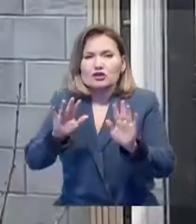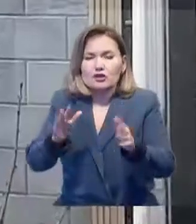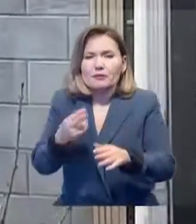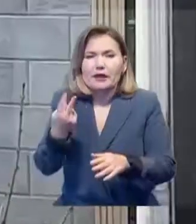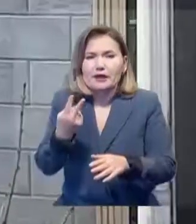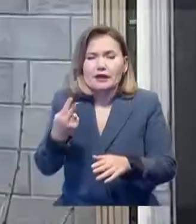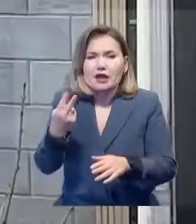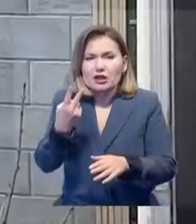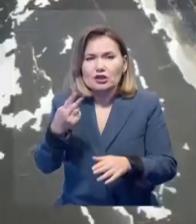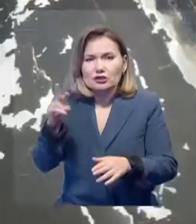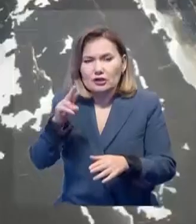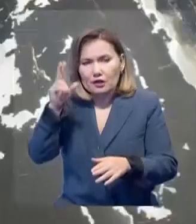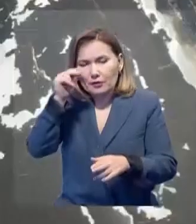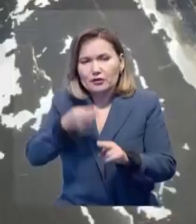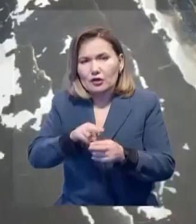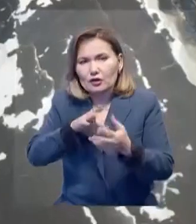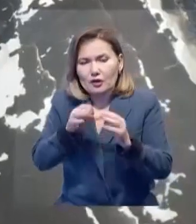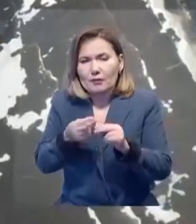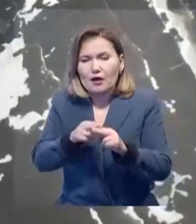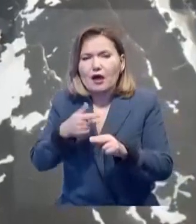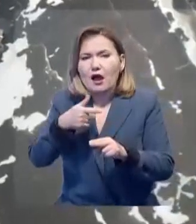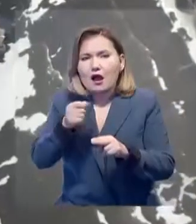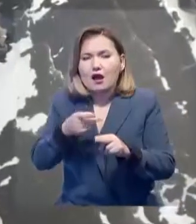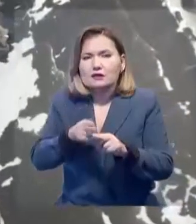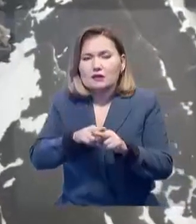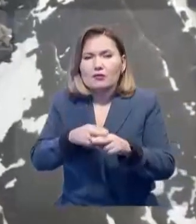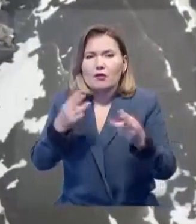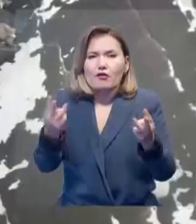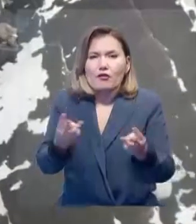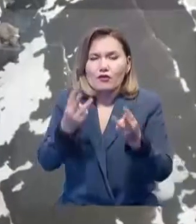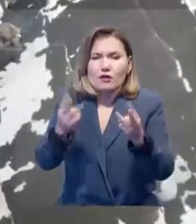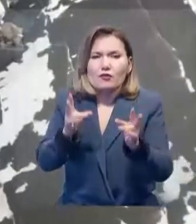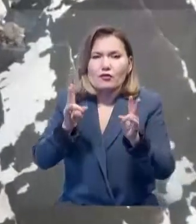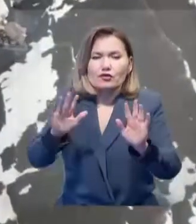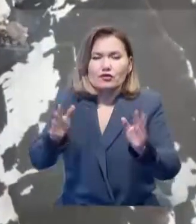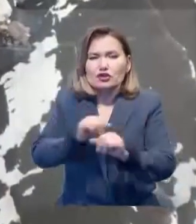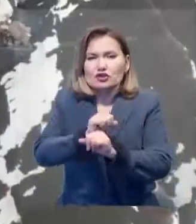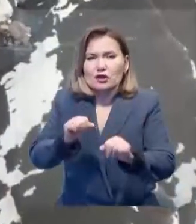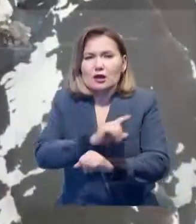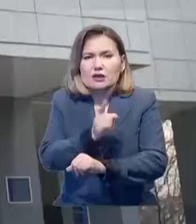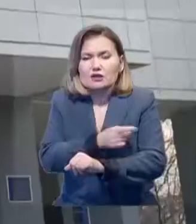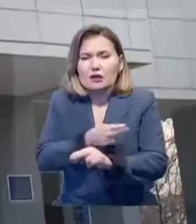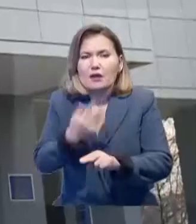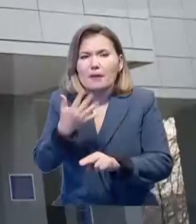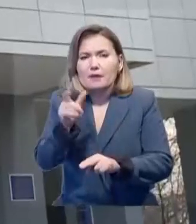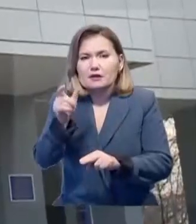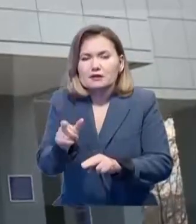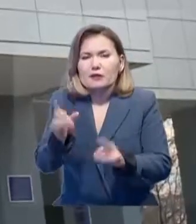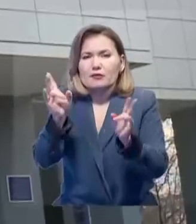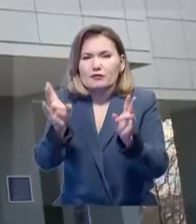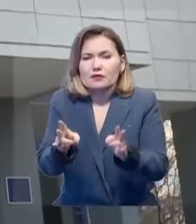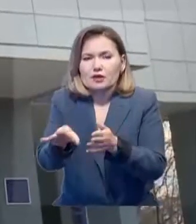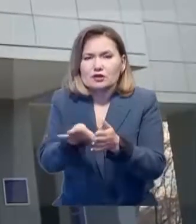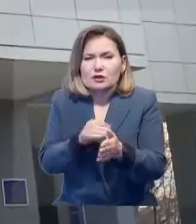58 жастағы отағасы шай қоймақ болғанда табиғи газ желісінен шыққан газ-ауалас ауа қоспасы оқыс тұтанып жарылған. Салдарынан 5 адам жедел жәрдеммен